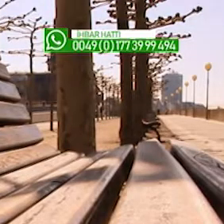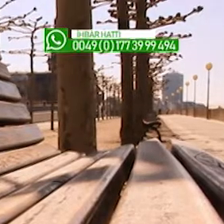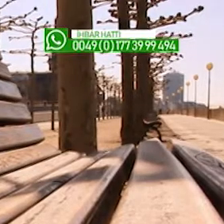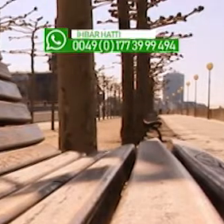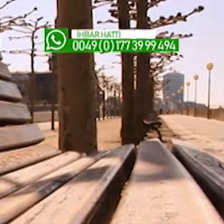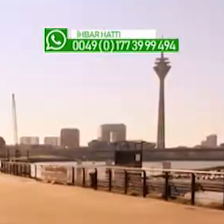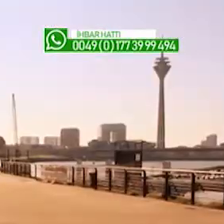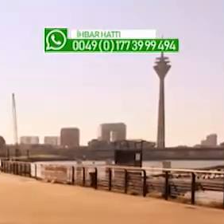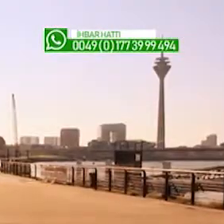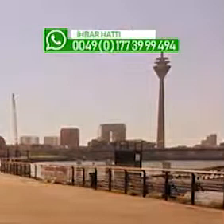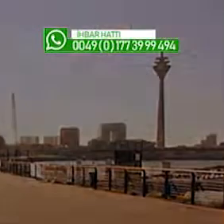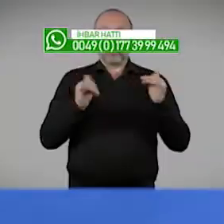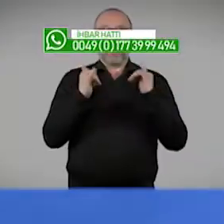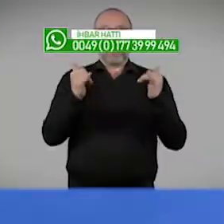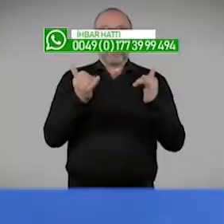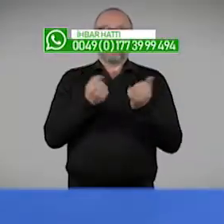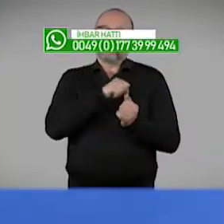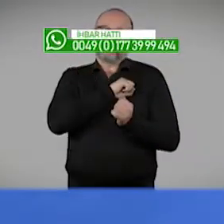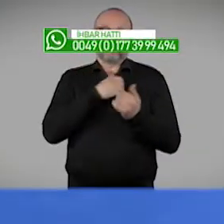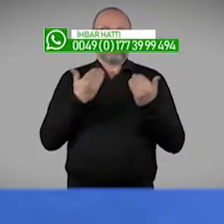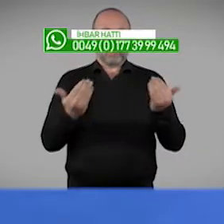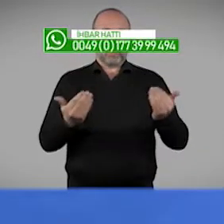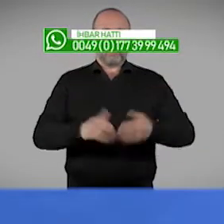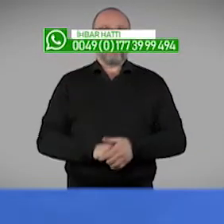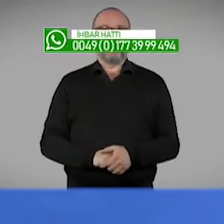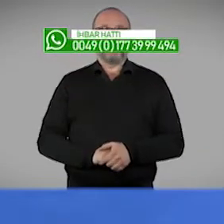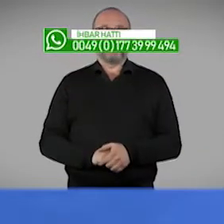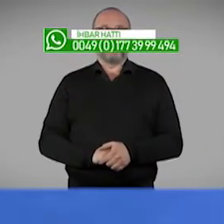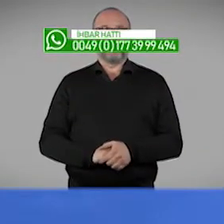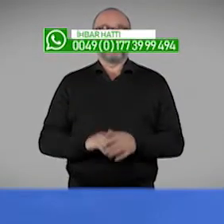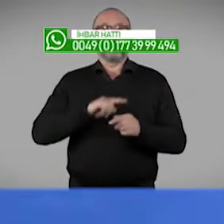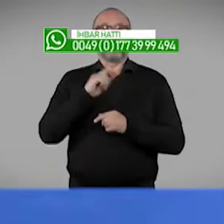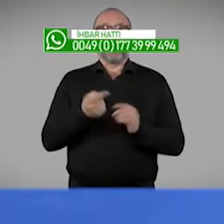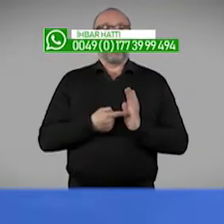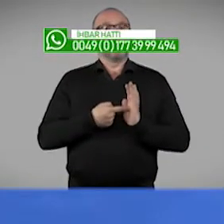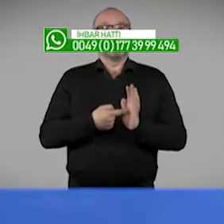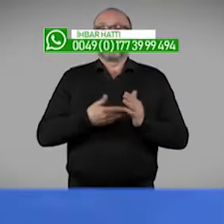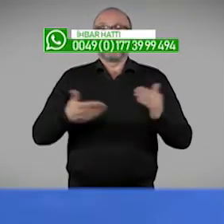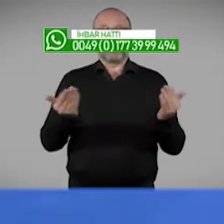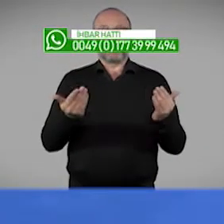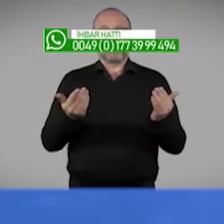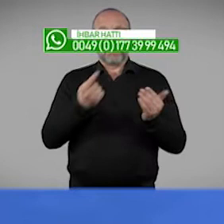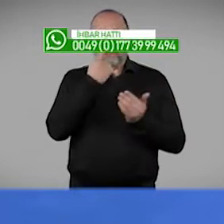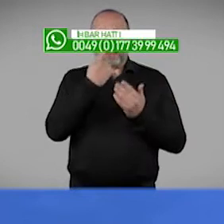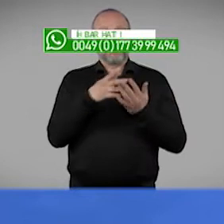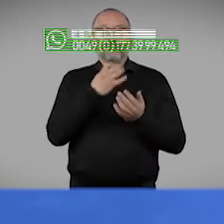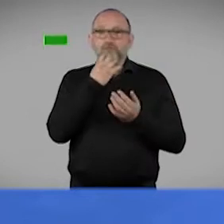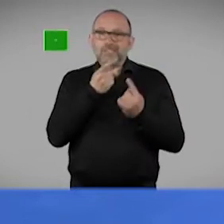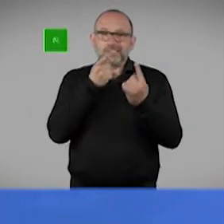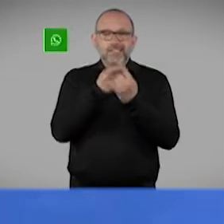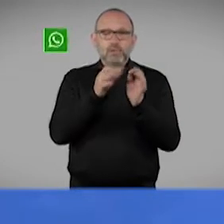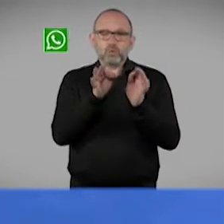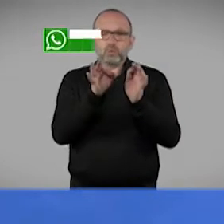başına düşen bulaştırma sayısının birin altına çekildiğini belirten Merkel, ancak daha yolun başındayız, doruk noktasına ulaşmamıza daha var